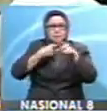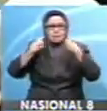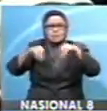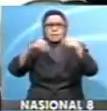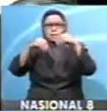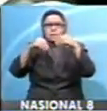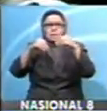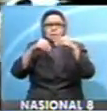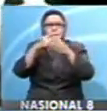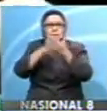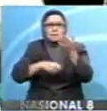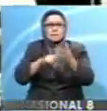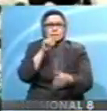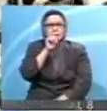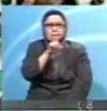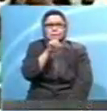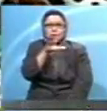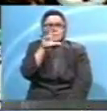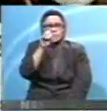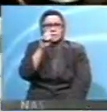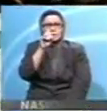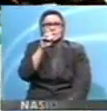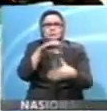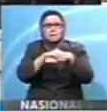berharga rm150 setiap